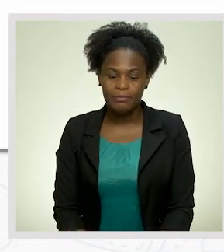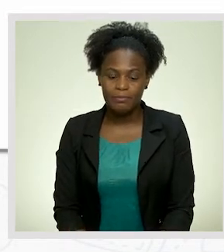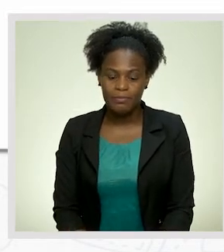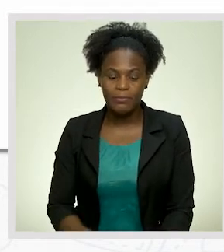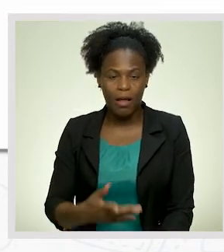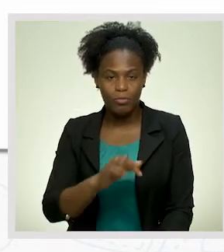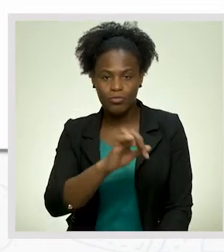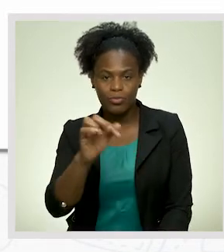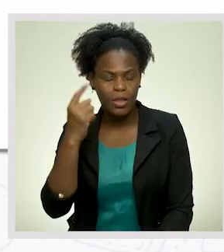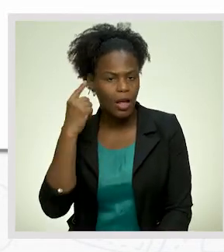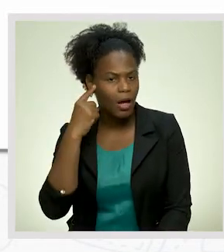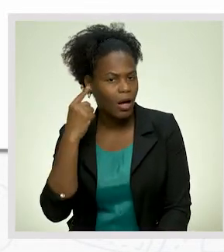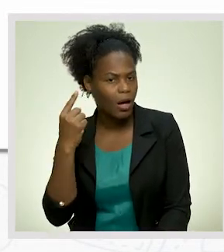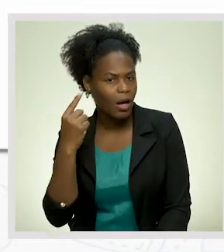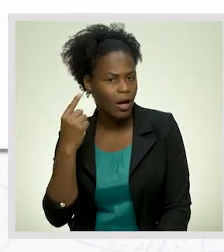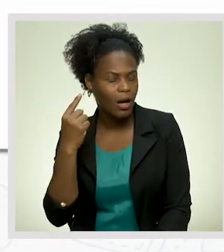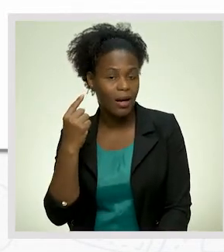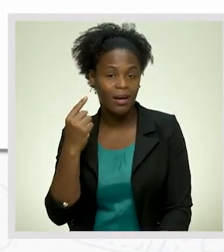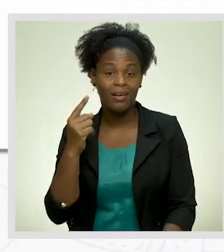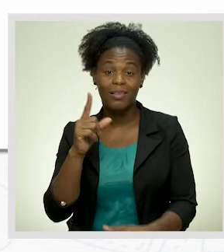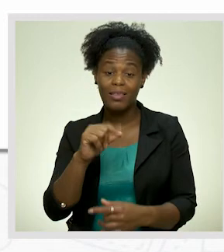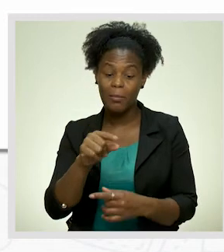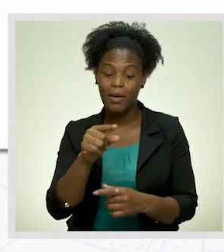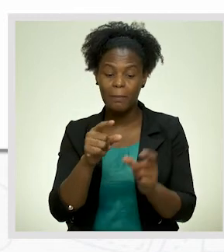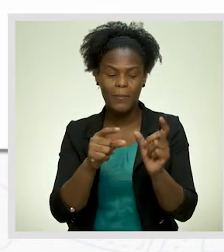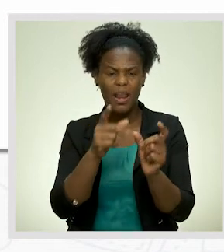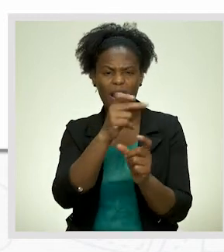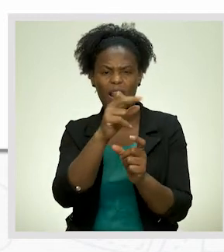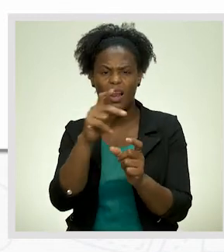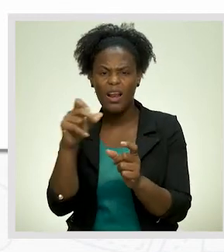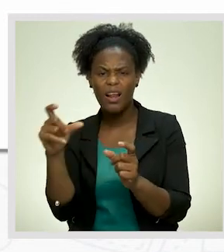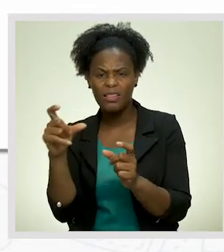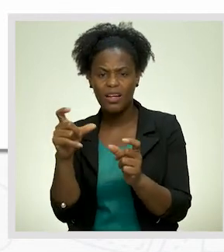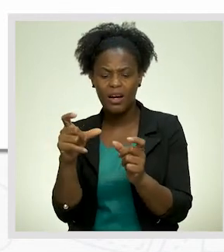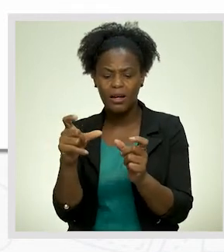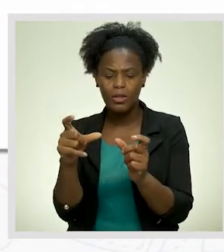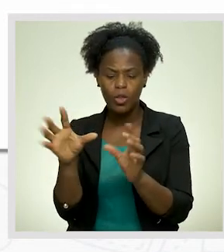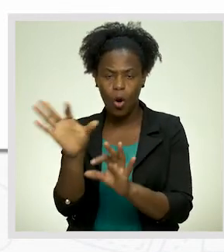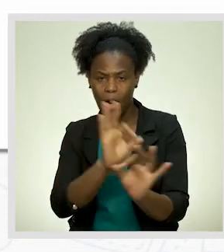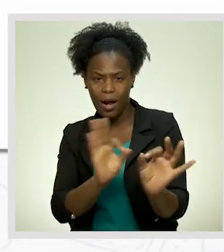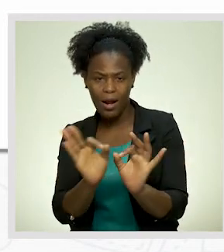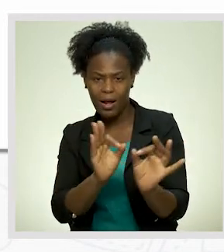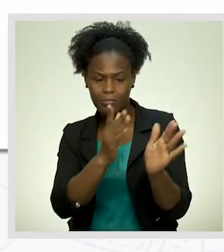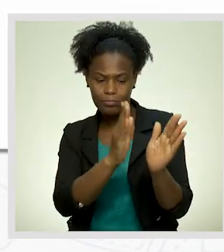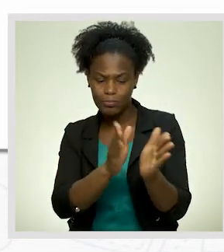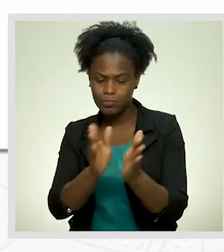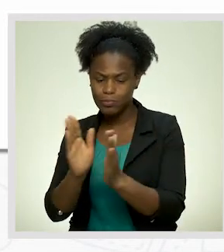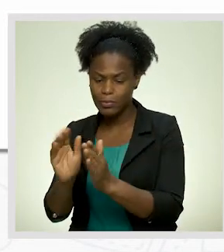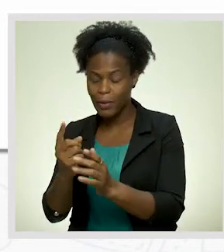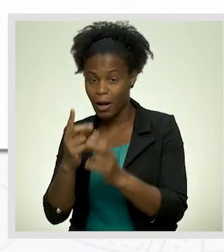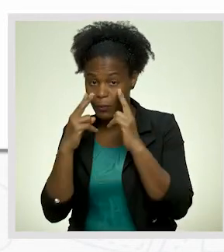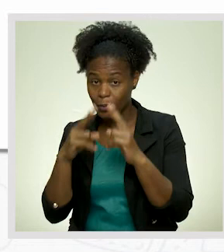Écoutez et remettez les lettres en ordre pour retrouver